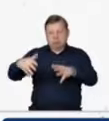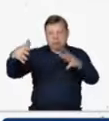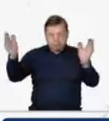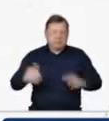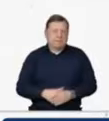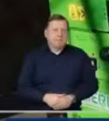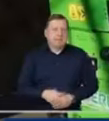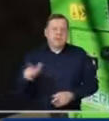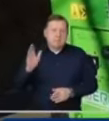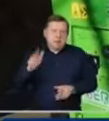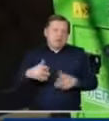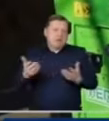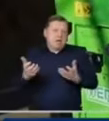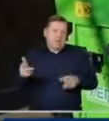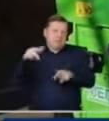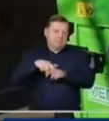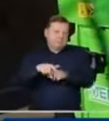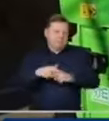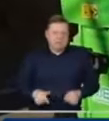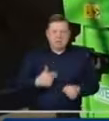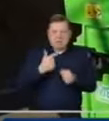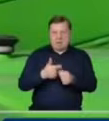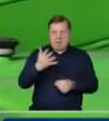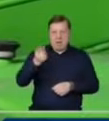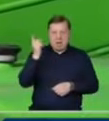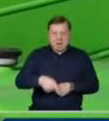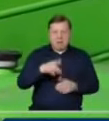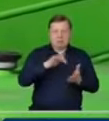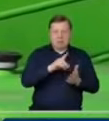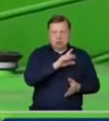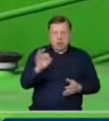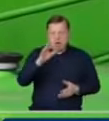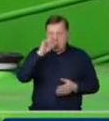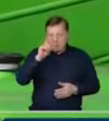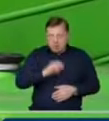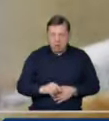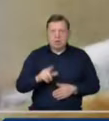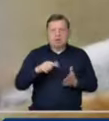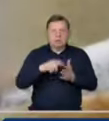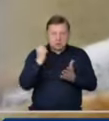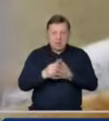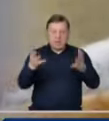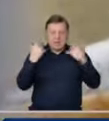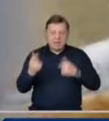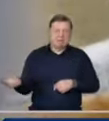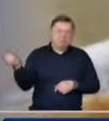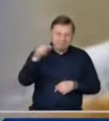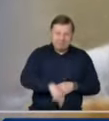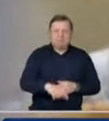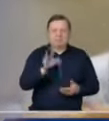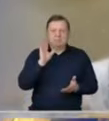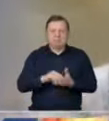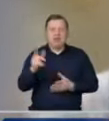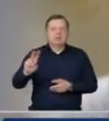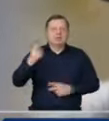konnych przejażdżek. Po 25 latach w ogrodzie zoologicznym w Opolu znów pojawił się tygrys. Diego, syn Jurija oraz Darii,